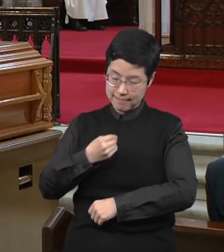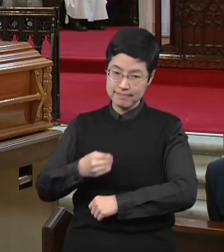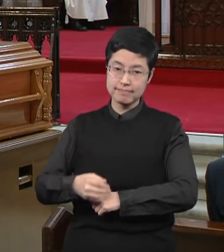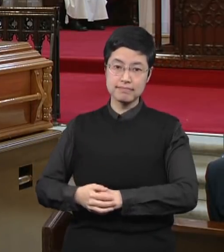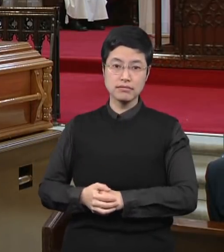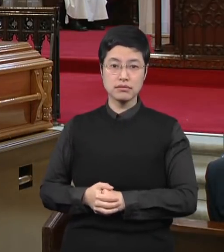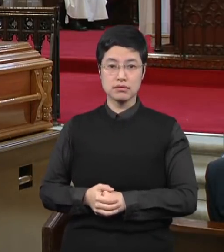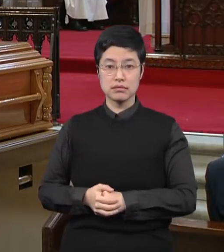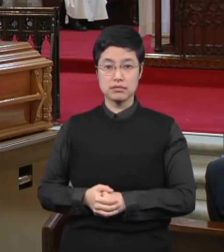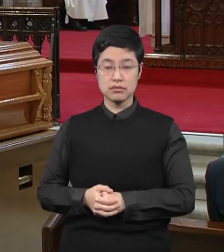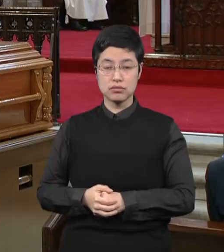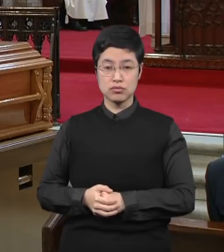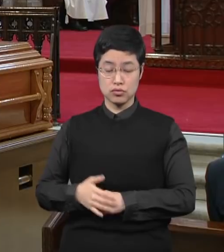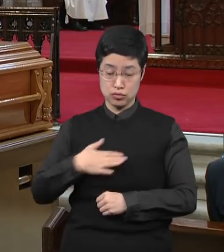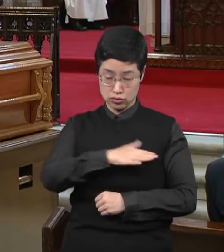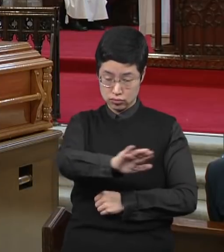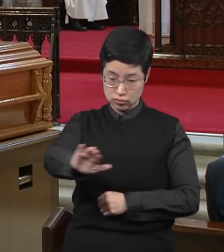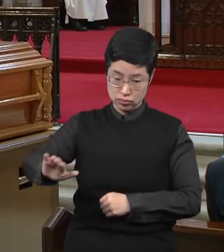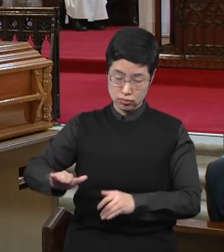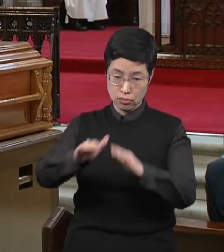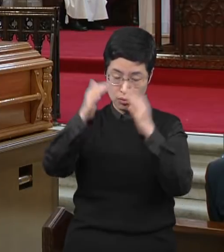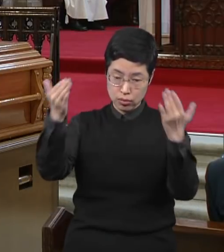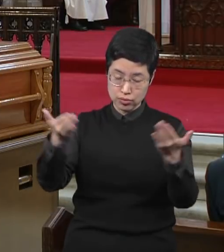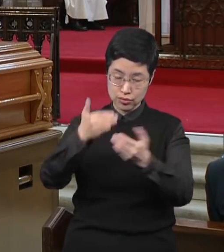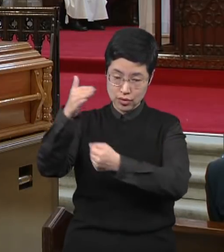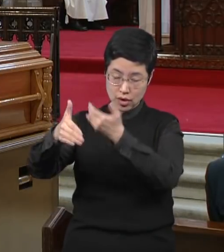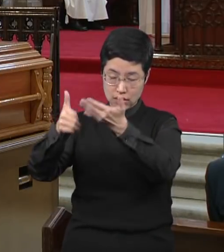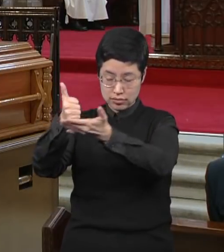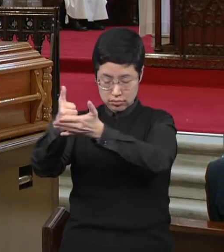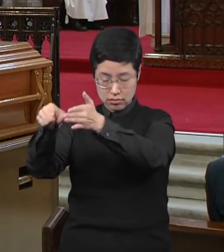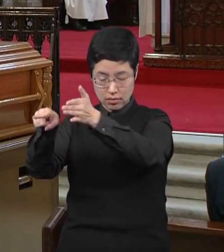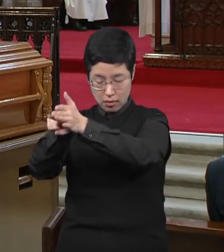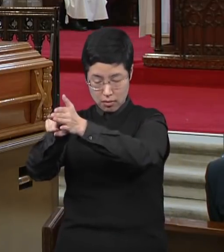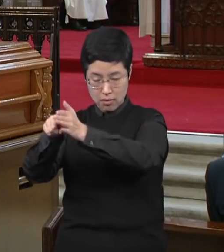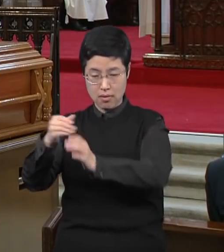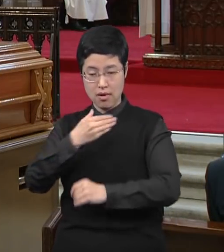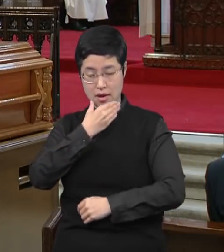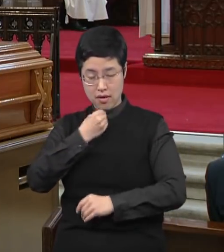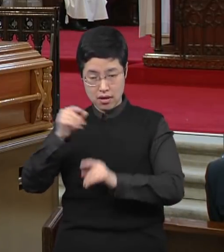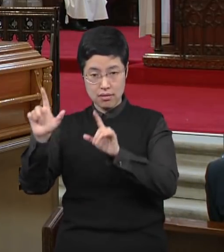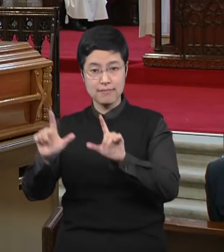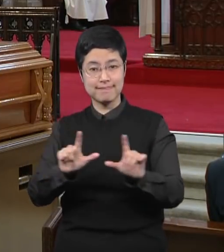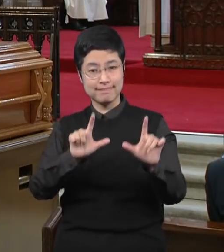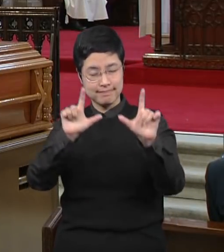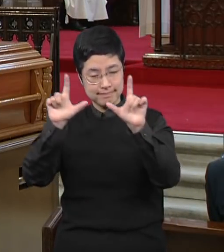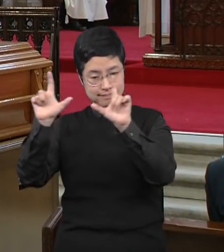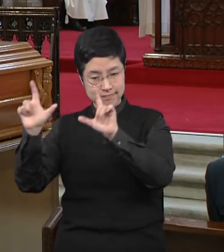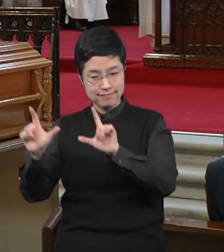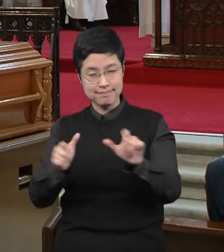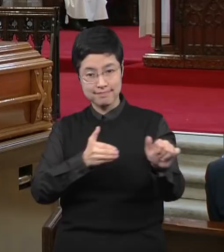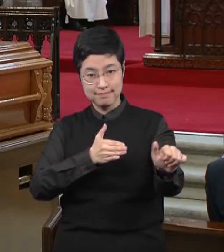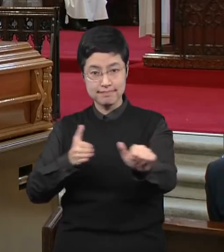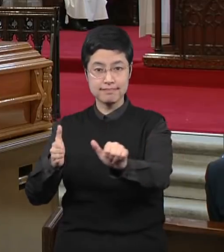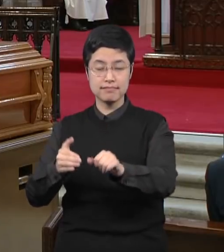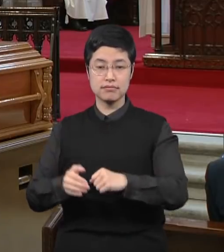행복하였습니다. 우리 모두 하느님을 믿고 행복하게